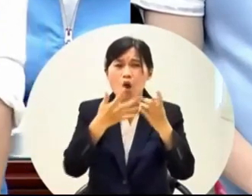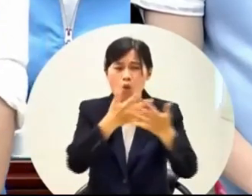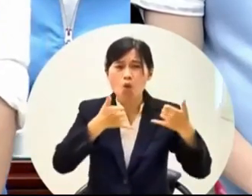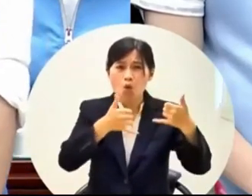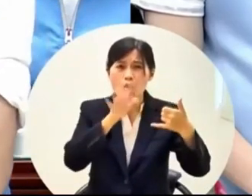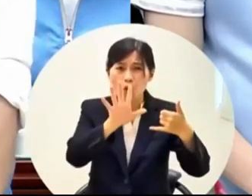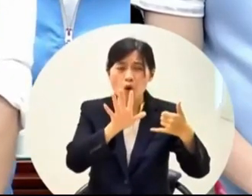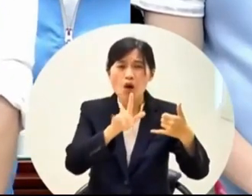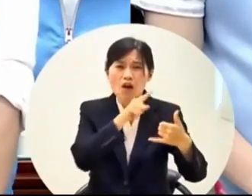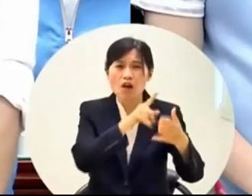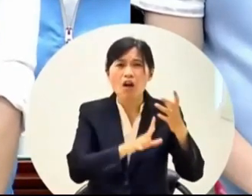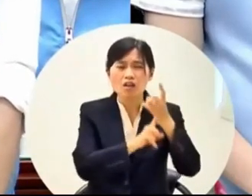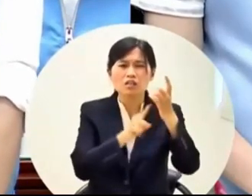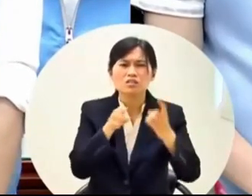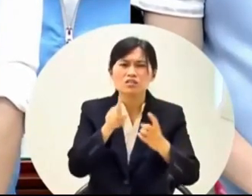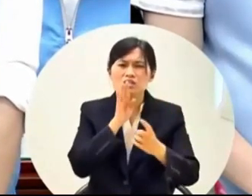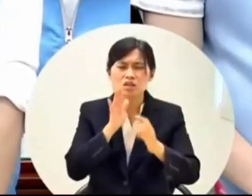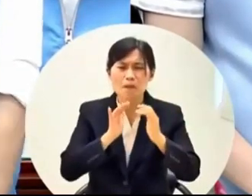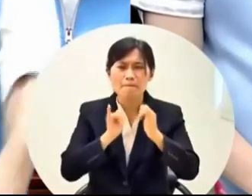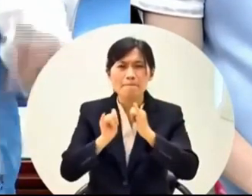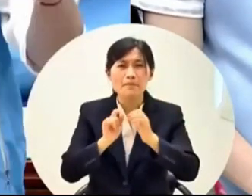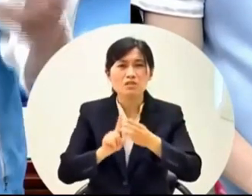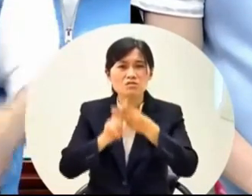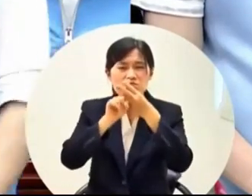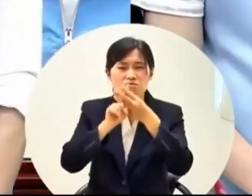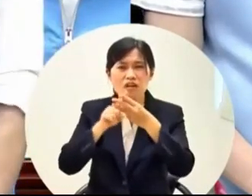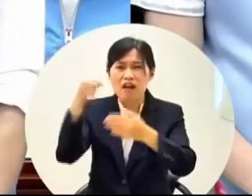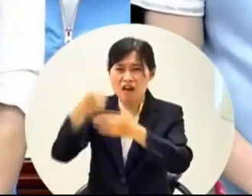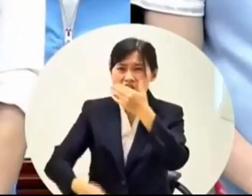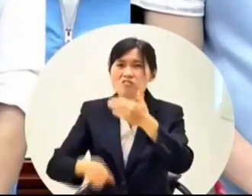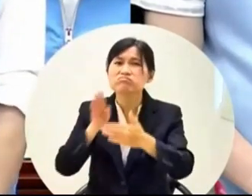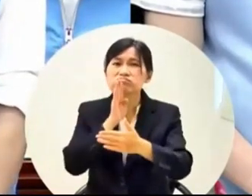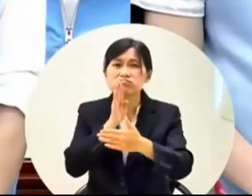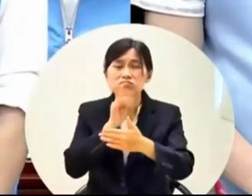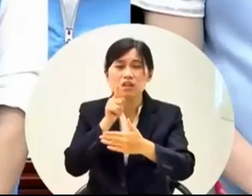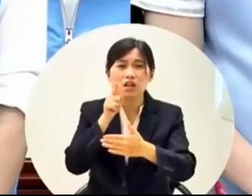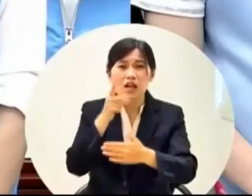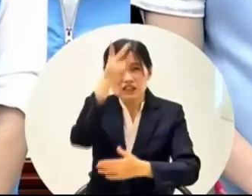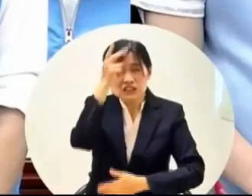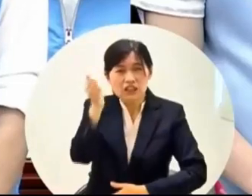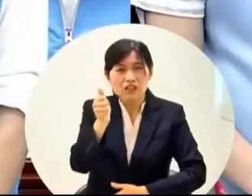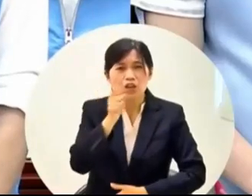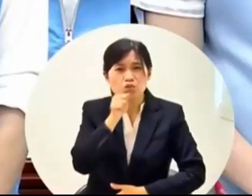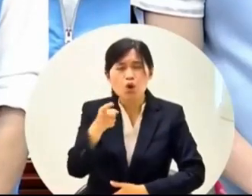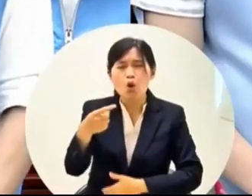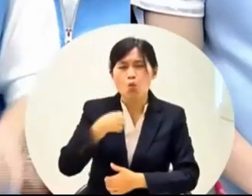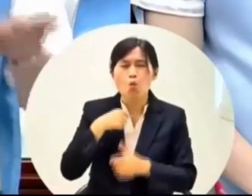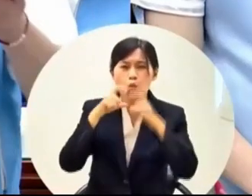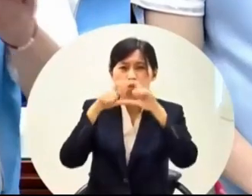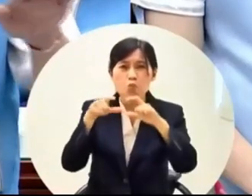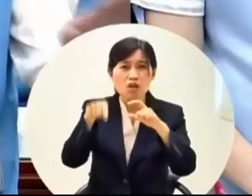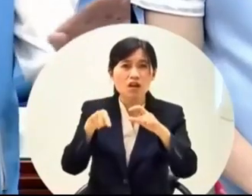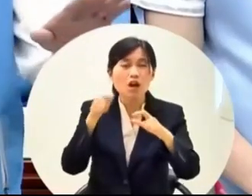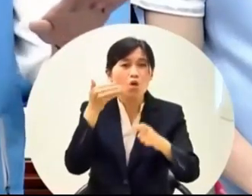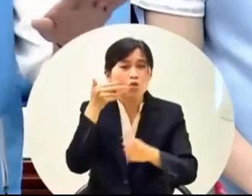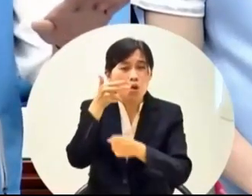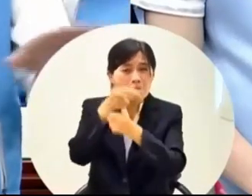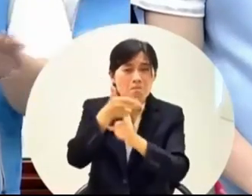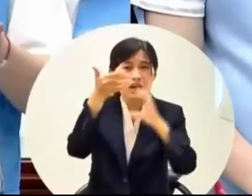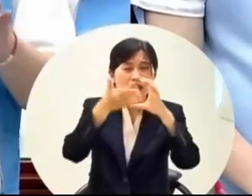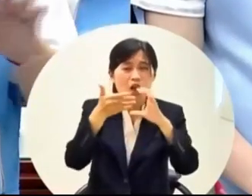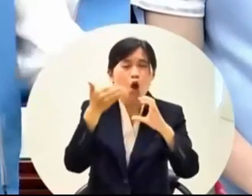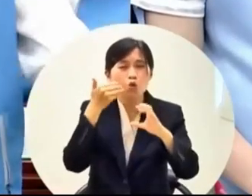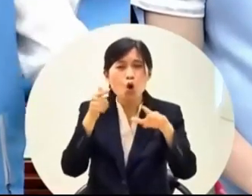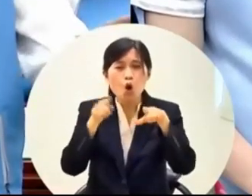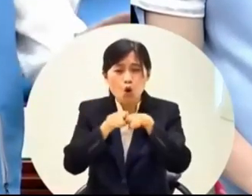政治非常非常大的伤害。所以曾总召问我这个话，我要把我心里话讲出来。我们希望媒体如果能够公平报道，